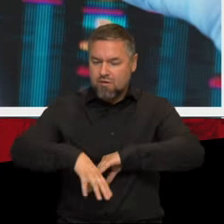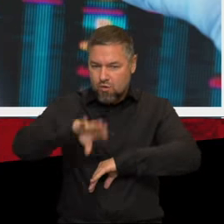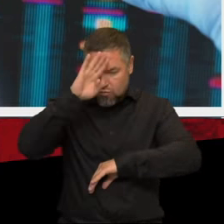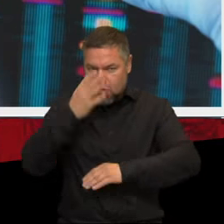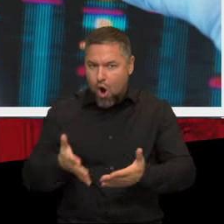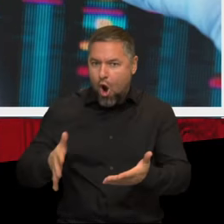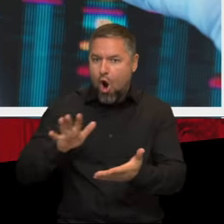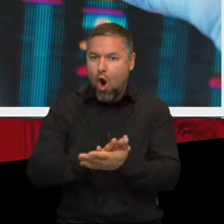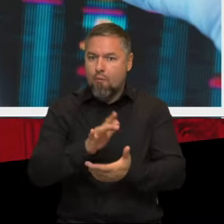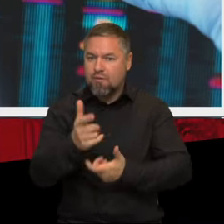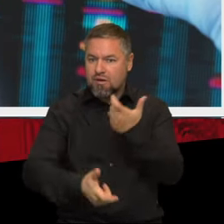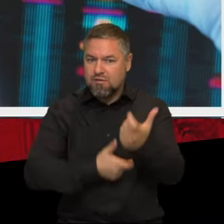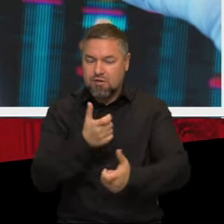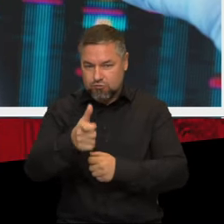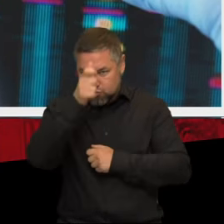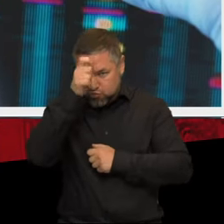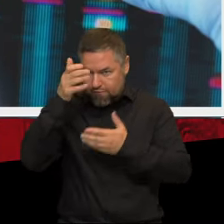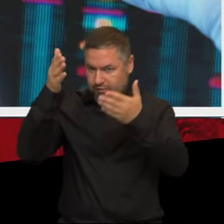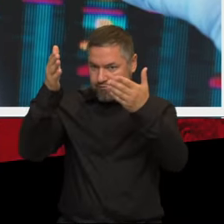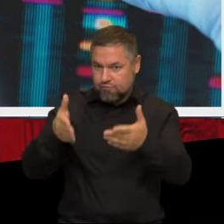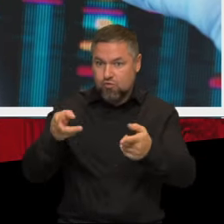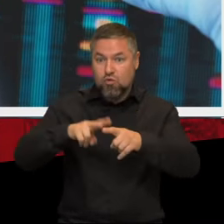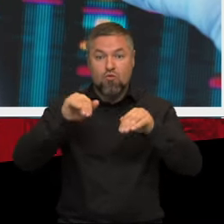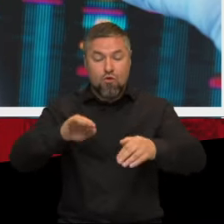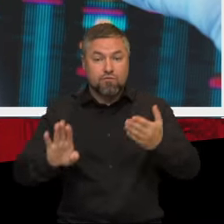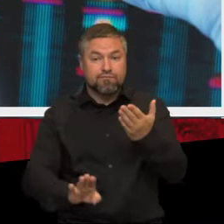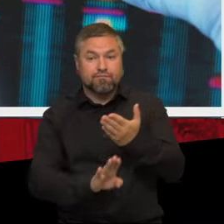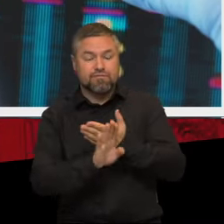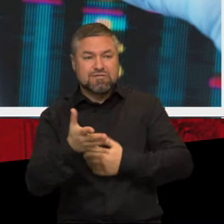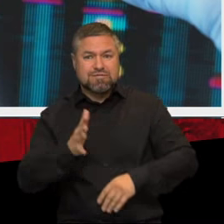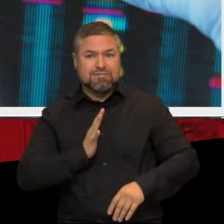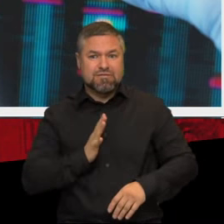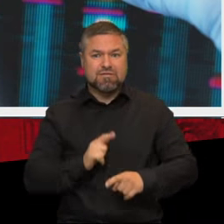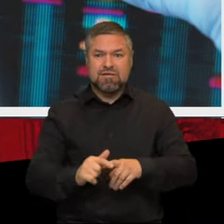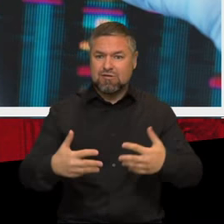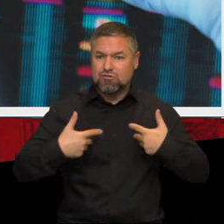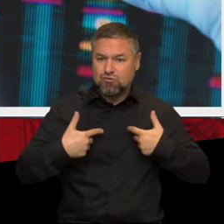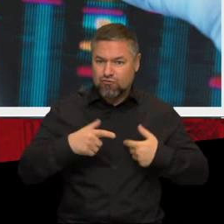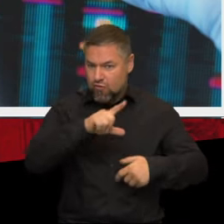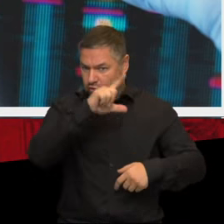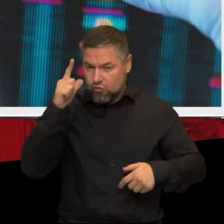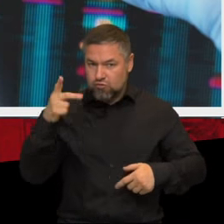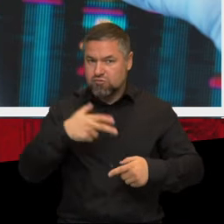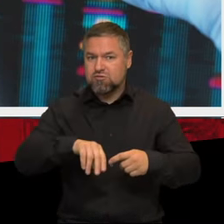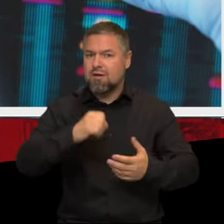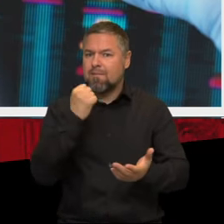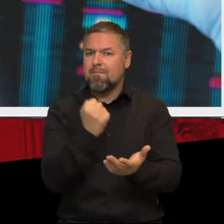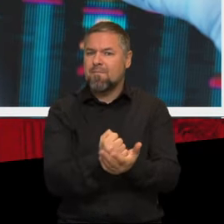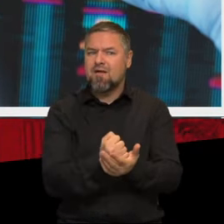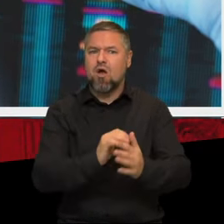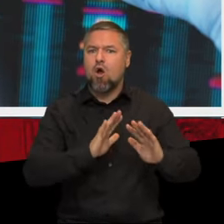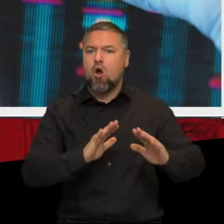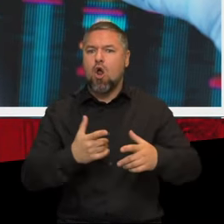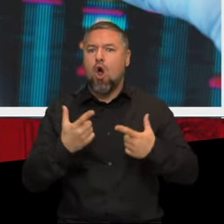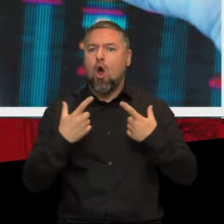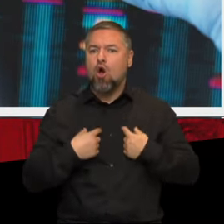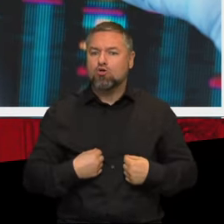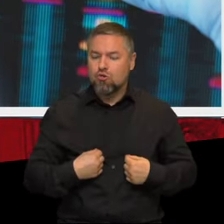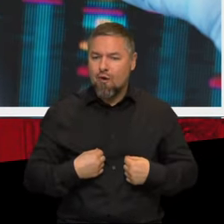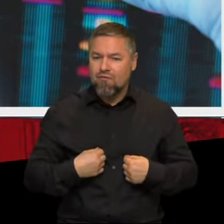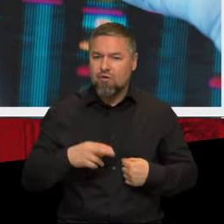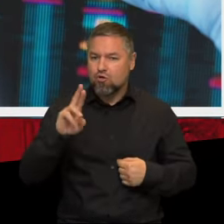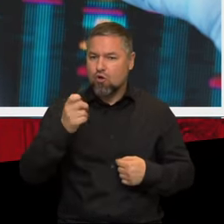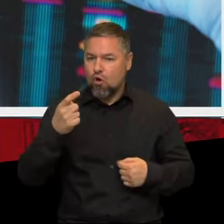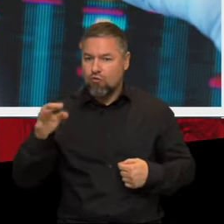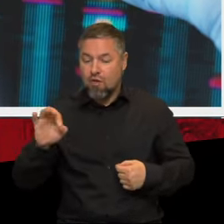o badaniach prowadzonych z udziałem człowieka, w których może wystąpić zagrożenie dla zdrowia ich uczestników lub naruszenie ich prawa do ochrony danych osobowych,